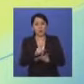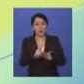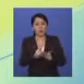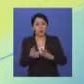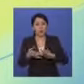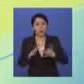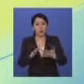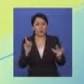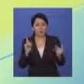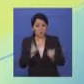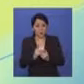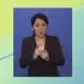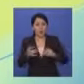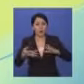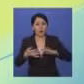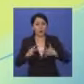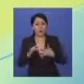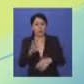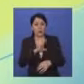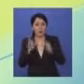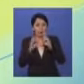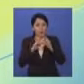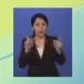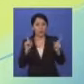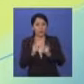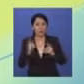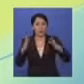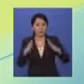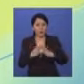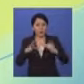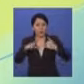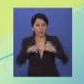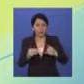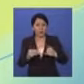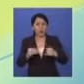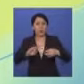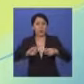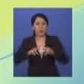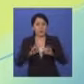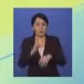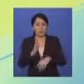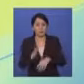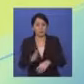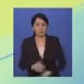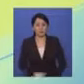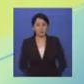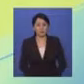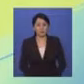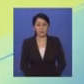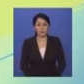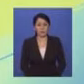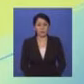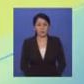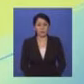сұрақтары бойынша онлайн қабылдау өткізді. Қашықтан өткен кездесуде тұрғындар үй жер мәселесін көтерді. Тақырыпты әріптесім тарқатсын.